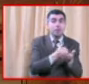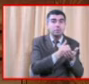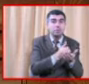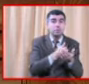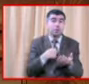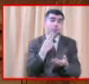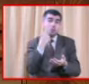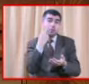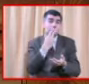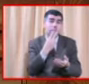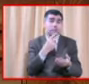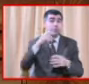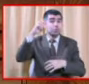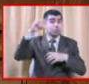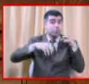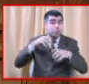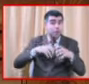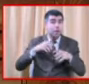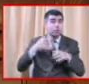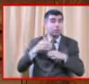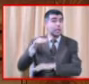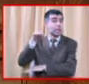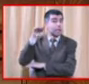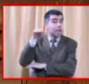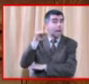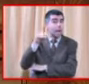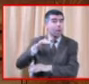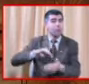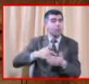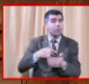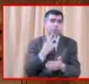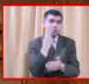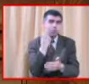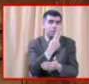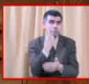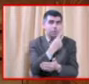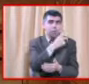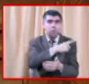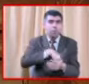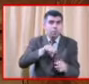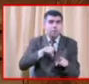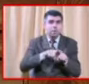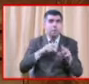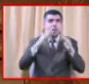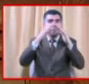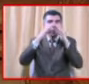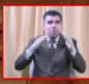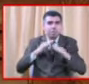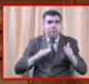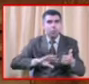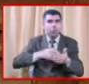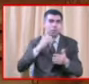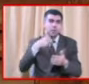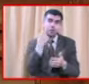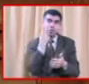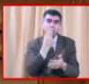الكارثه الطبيعيه اللي جات الاقاليم النائيه اللي هي اقاليم جنوبيه، وحنا هذا الشيء تنبهوا